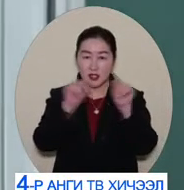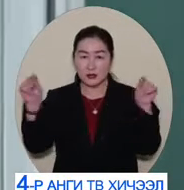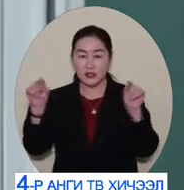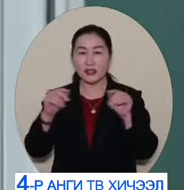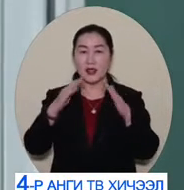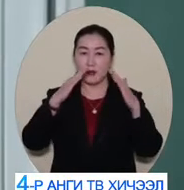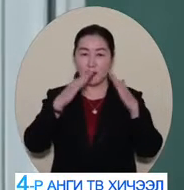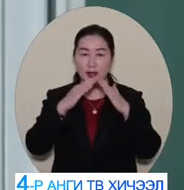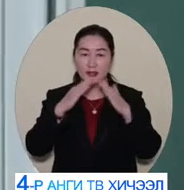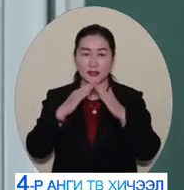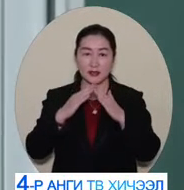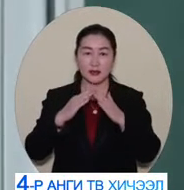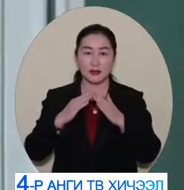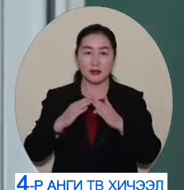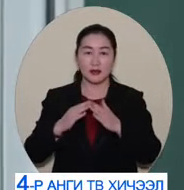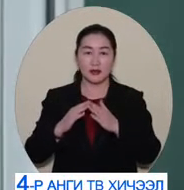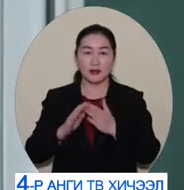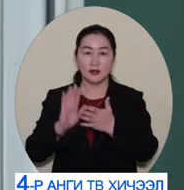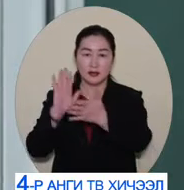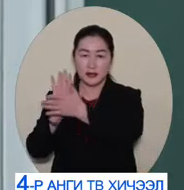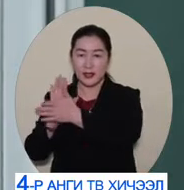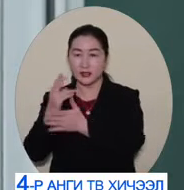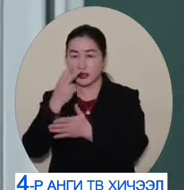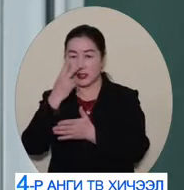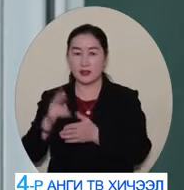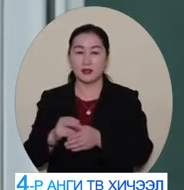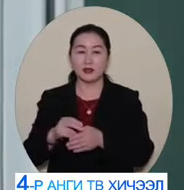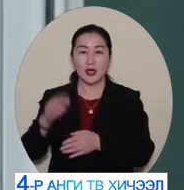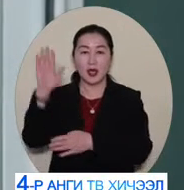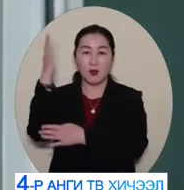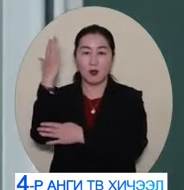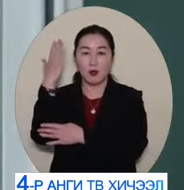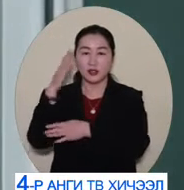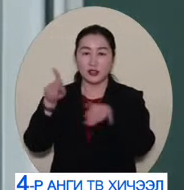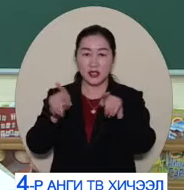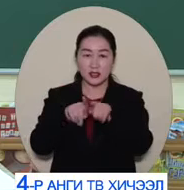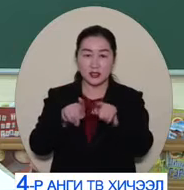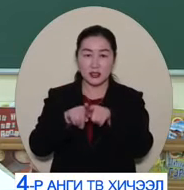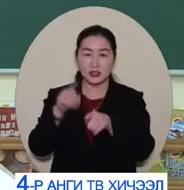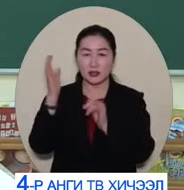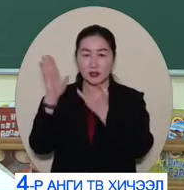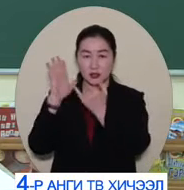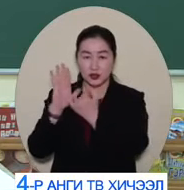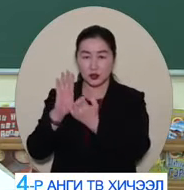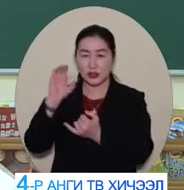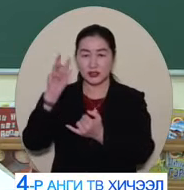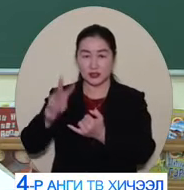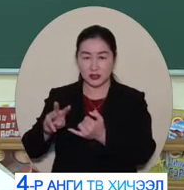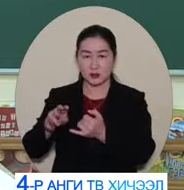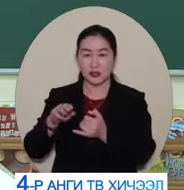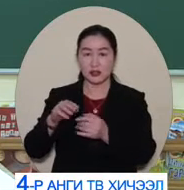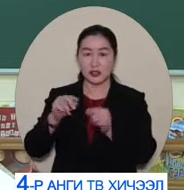Яг модтойгоо адилхан хэмжээтэй байна. 6 см өндөртэй байна. Тийм байгаа биз? За нөгөө хүүгийн